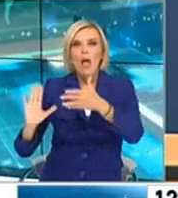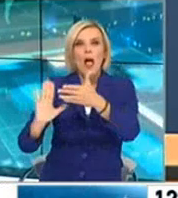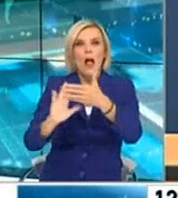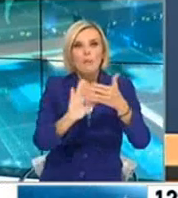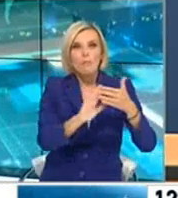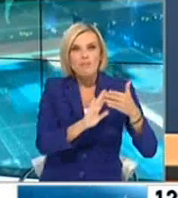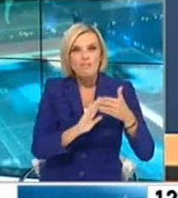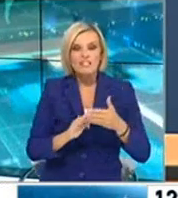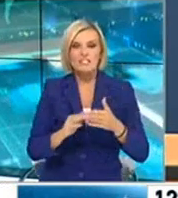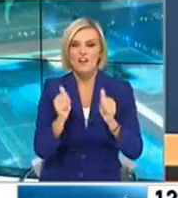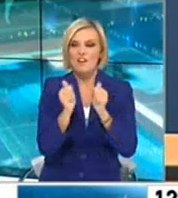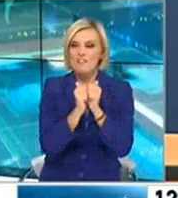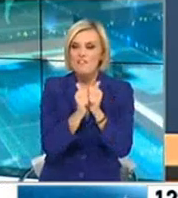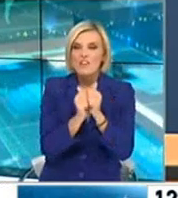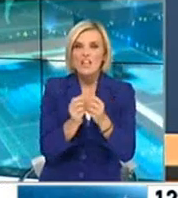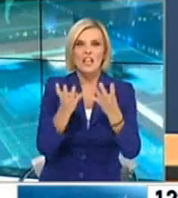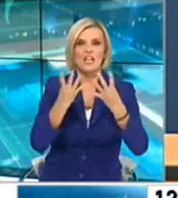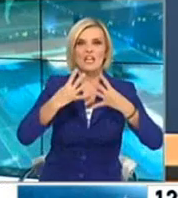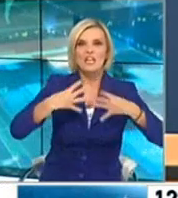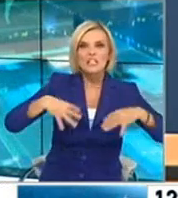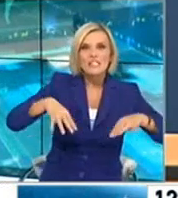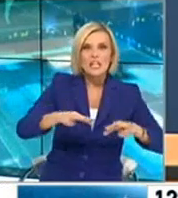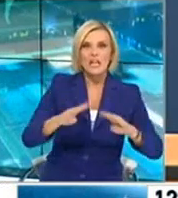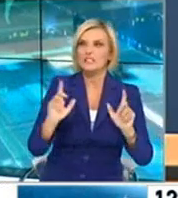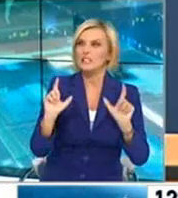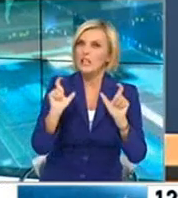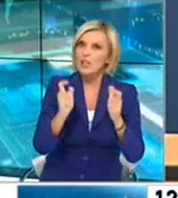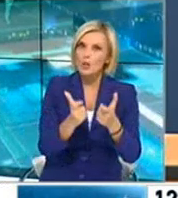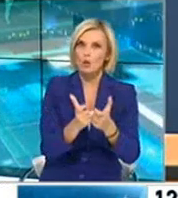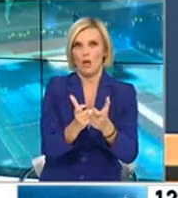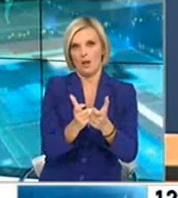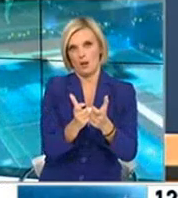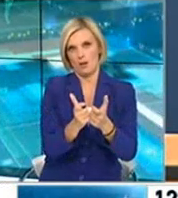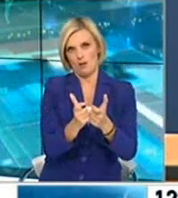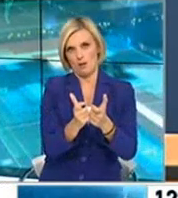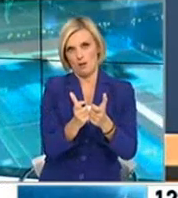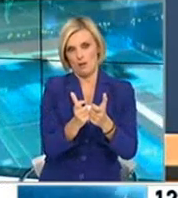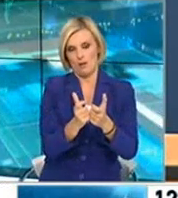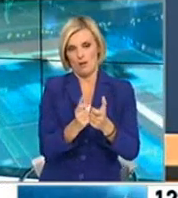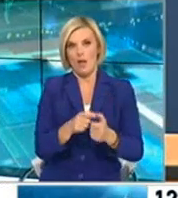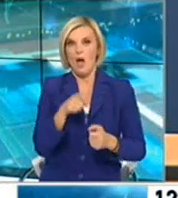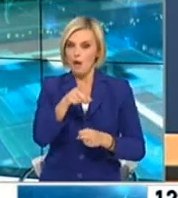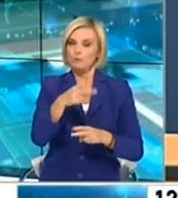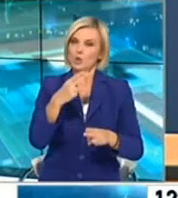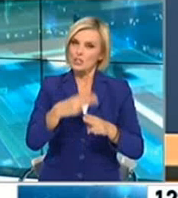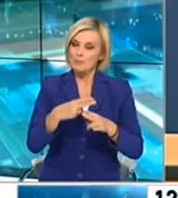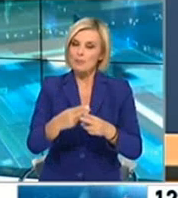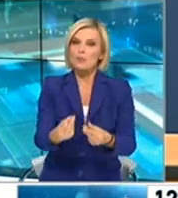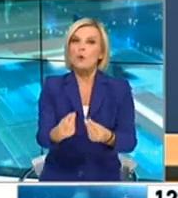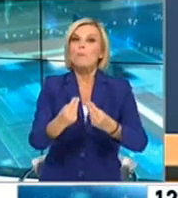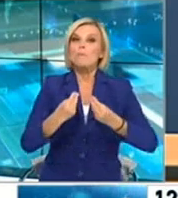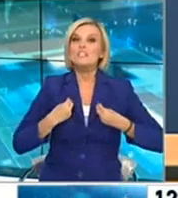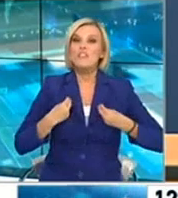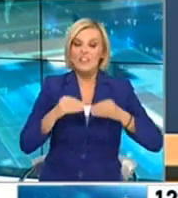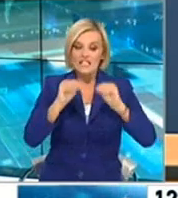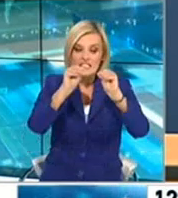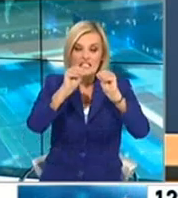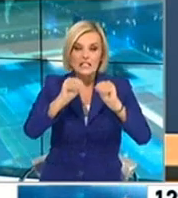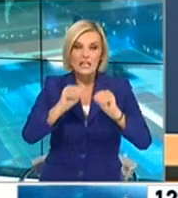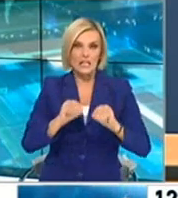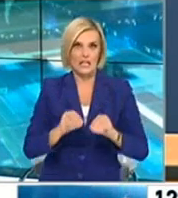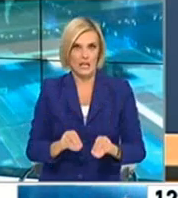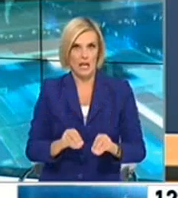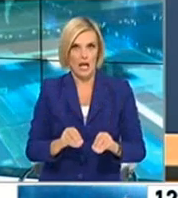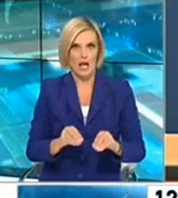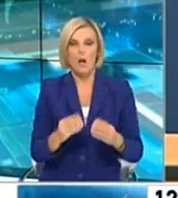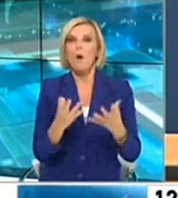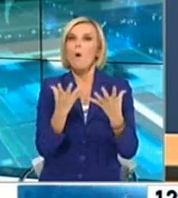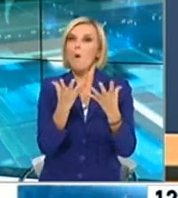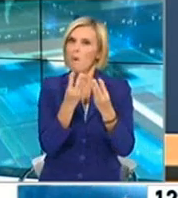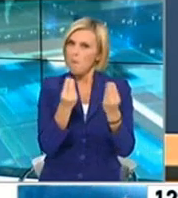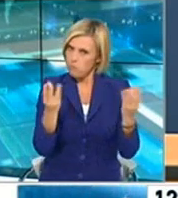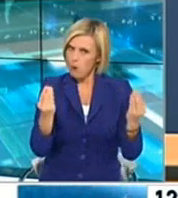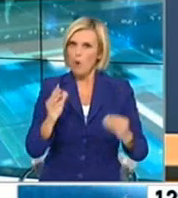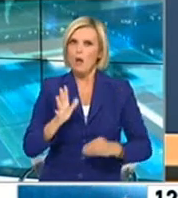του απαγορευτικού δεν ελέγχονταν. Ένα σημαντικό μέρος των κρουσμάτων που παρατηρούνται είναι ασυμπτωματικά.